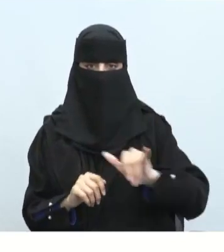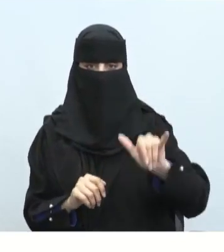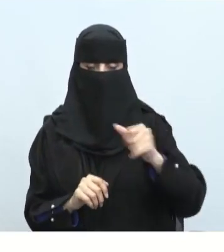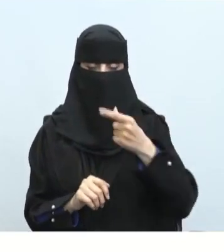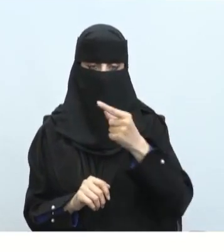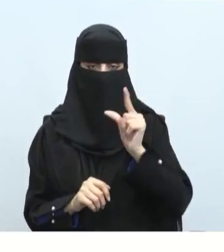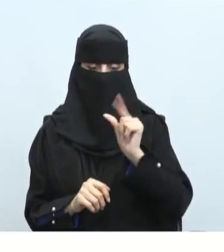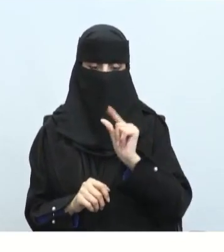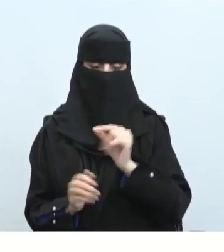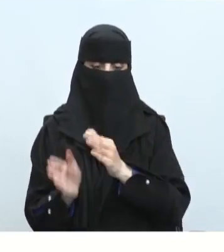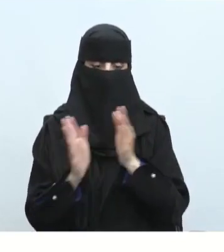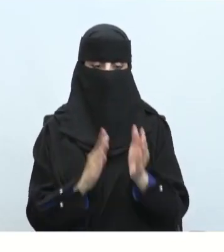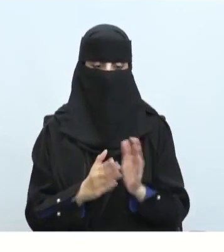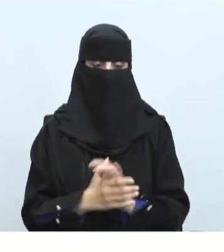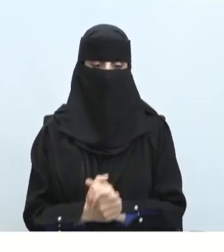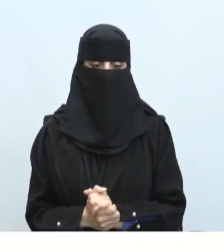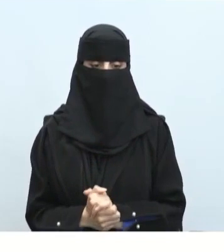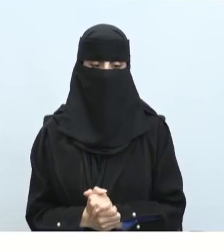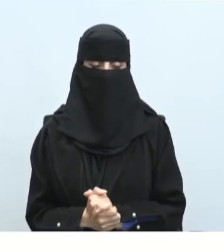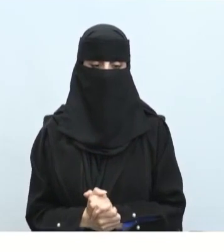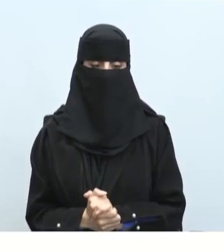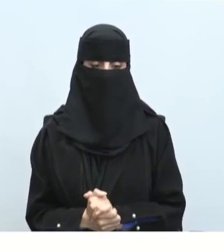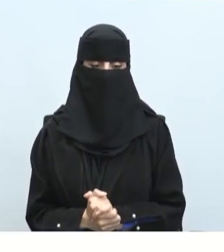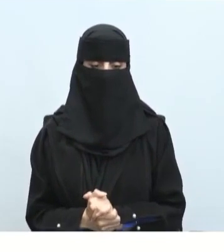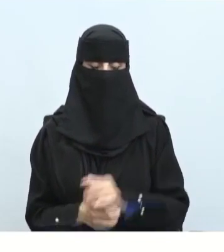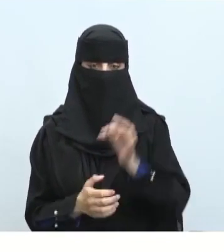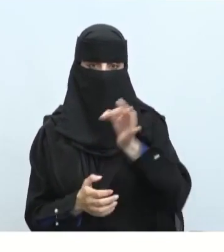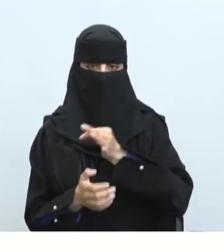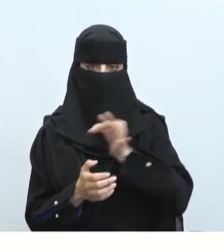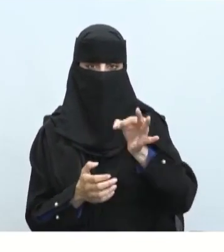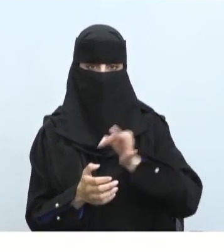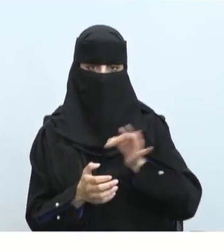احسنتم الياء الخبر